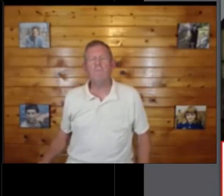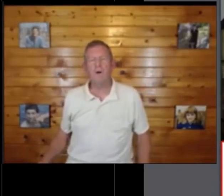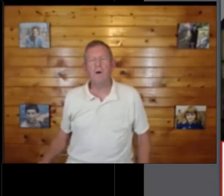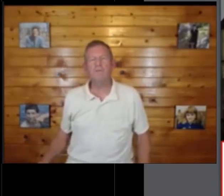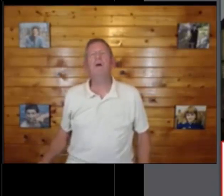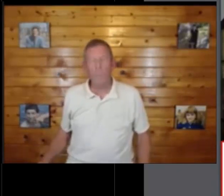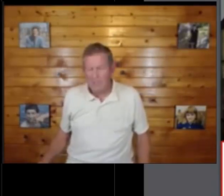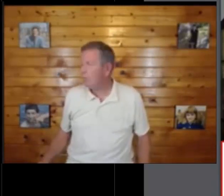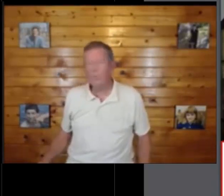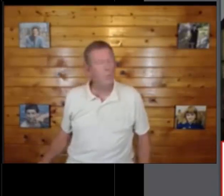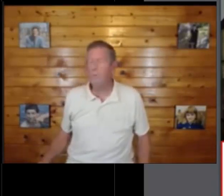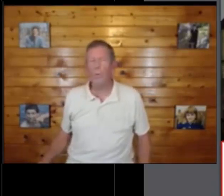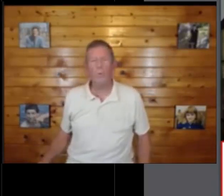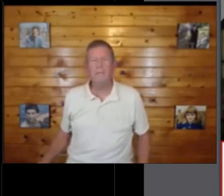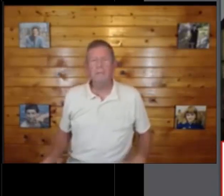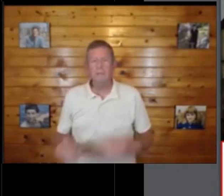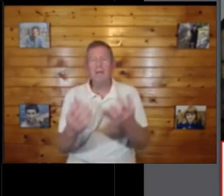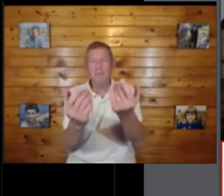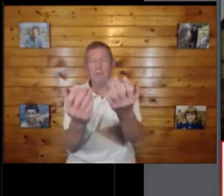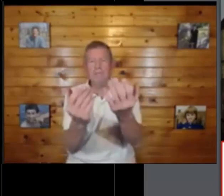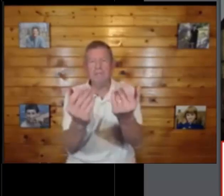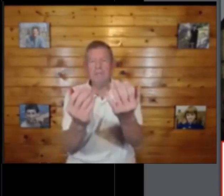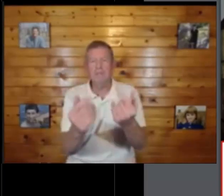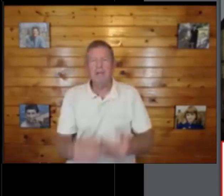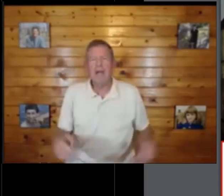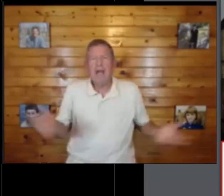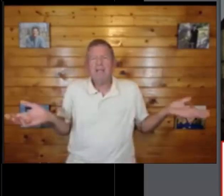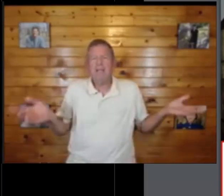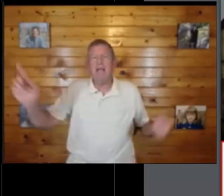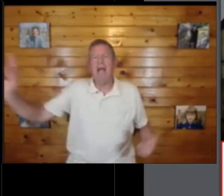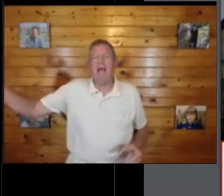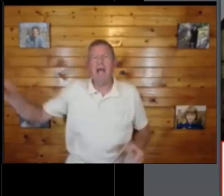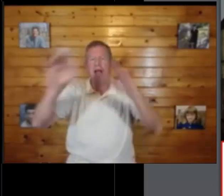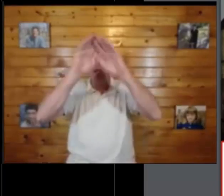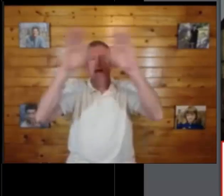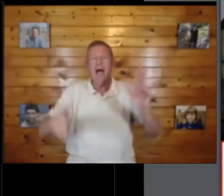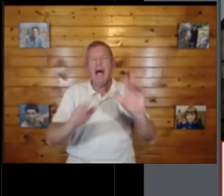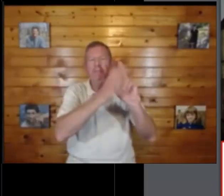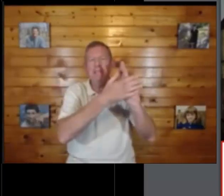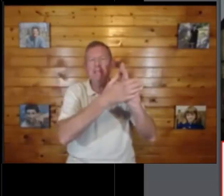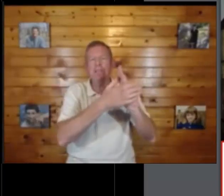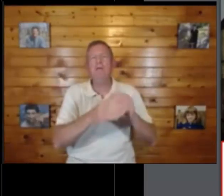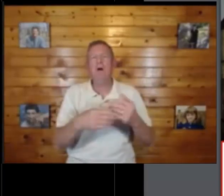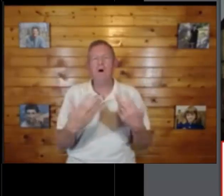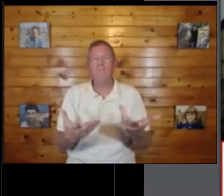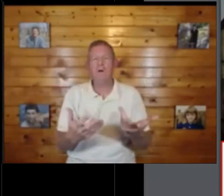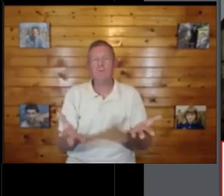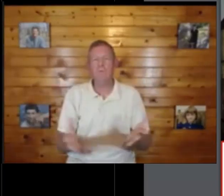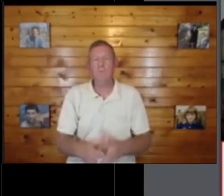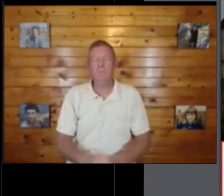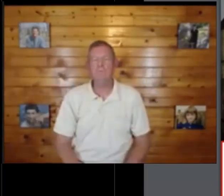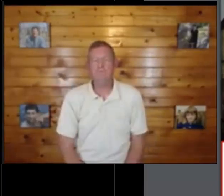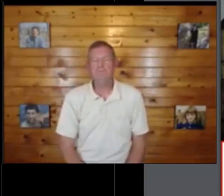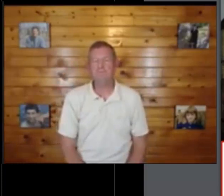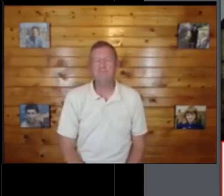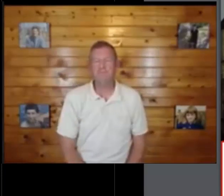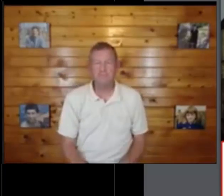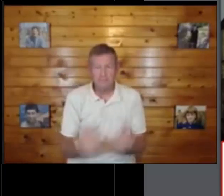en France? Oui ou non? Répondez. Est-ce qu'elle habite en France? Oui ou